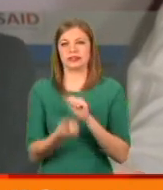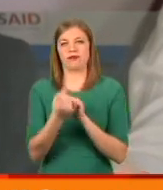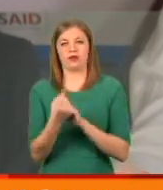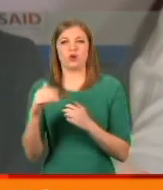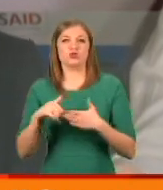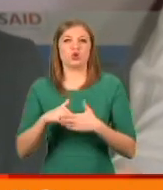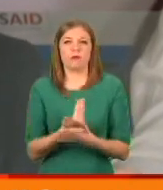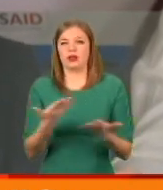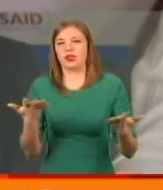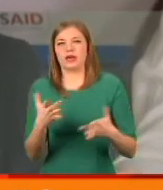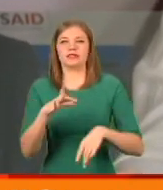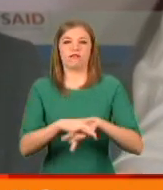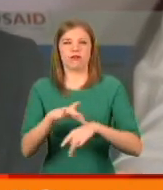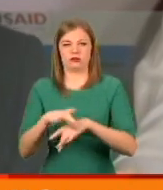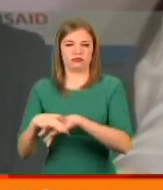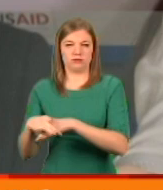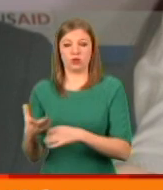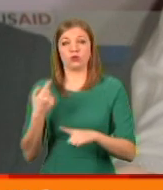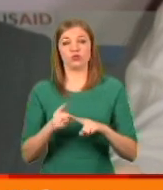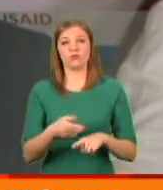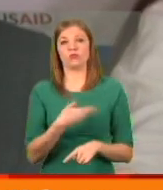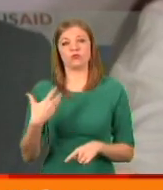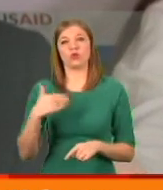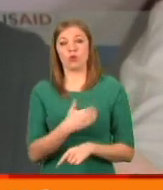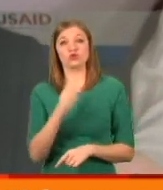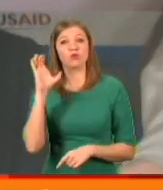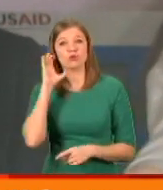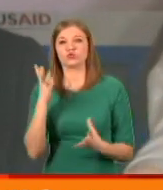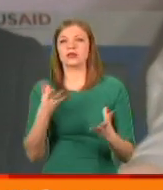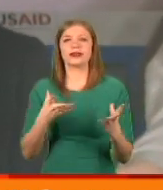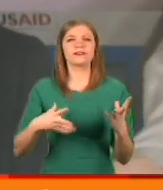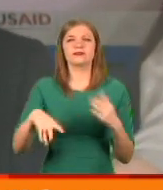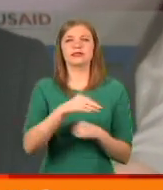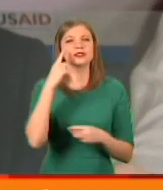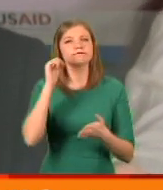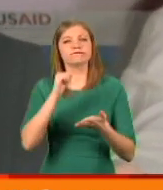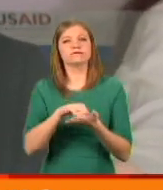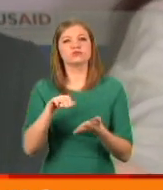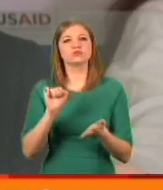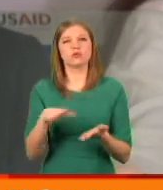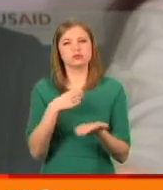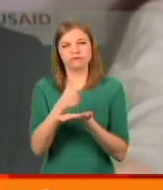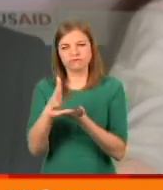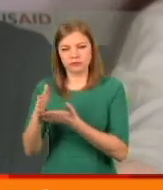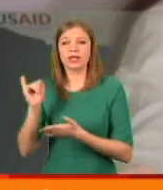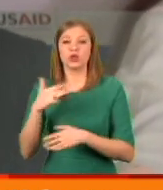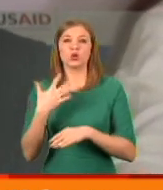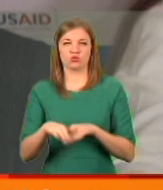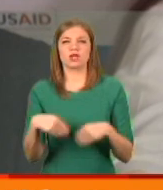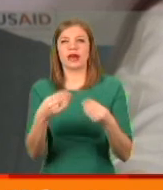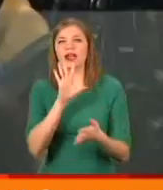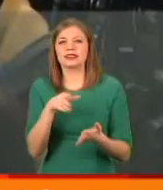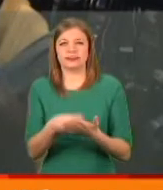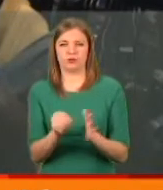з'являються нові якісь фактичні обставини. Тому ми хочемо вже почути всі версії, які можуть бути в даному провадженні, і вже надати